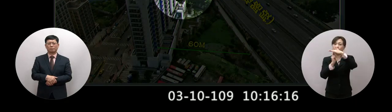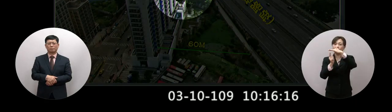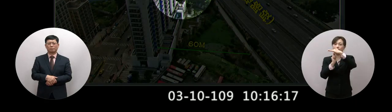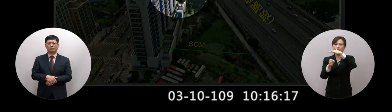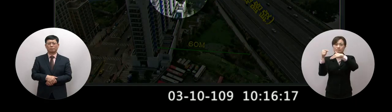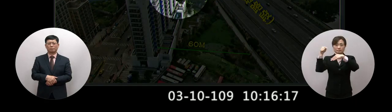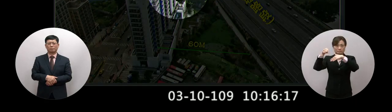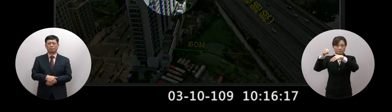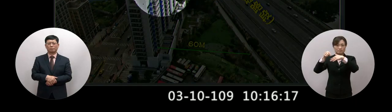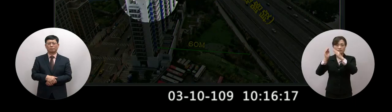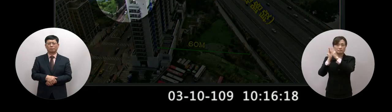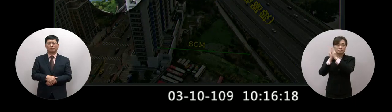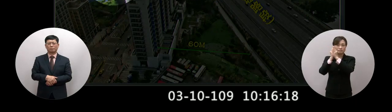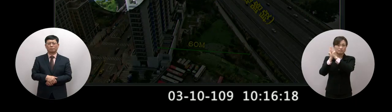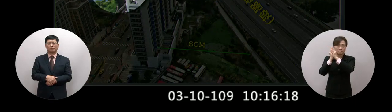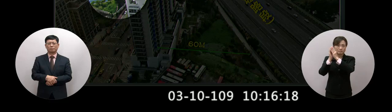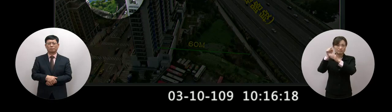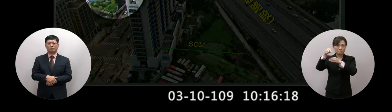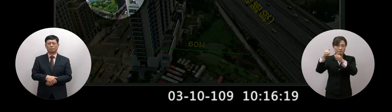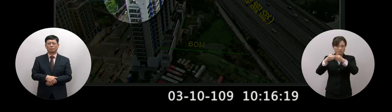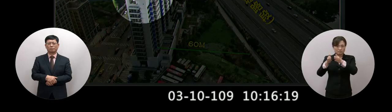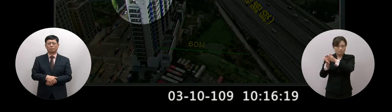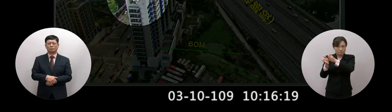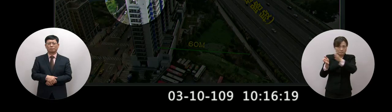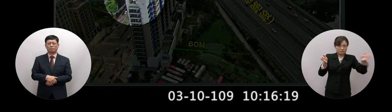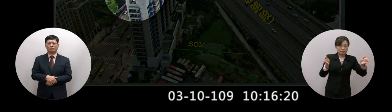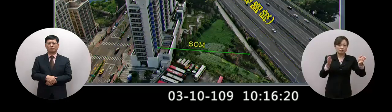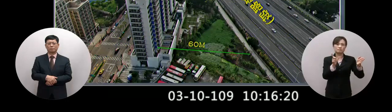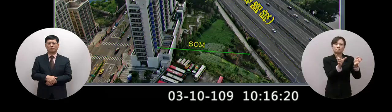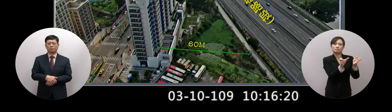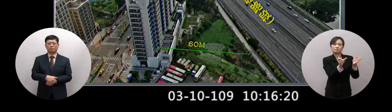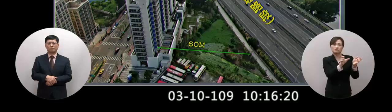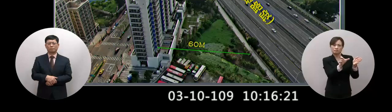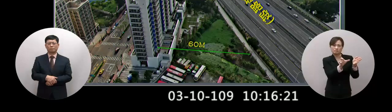路，在桃园，你要到60米以后，